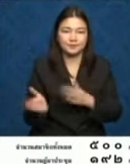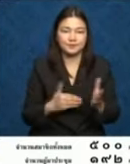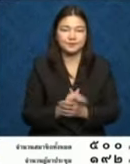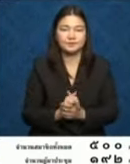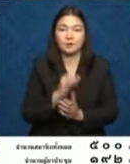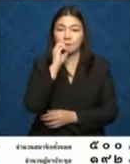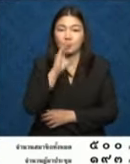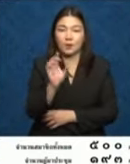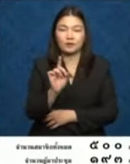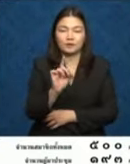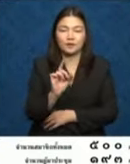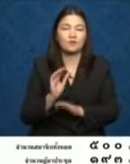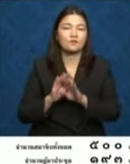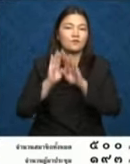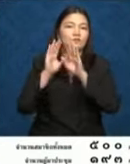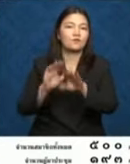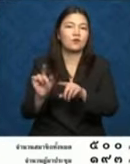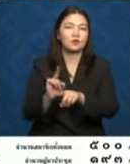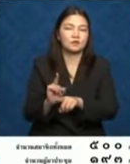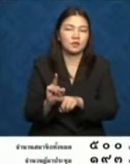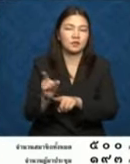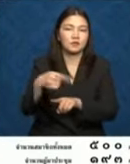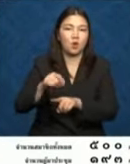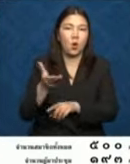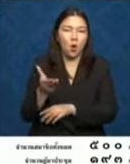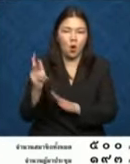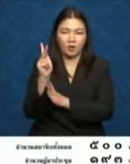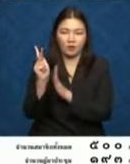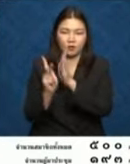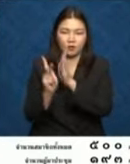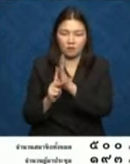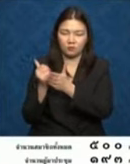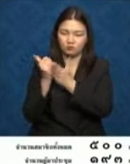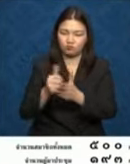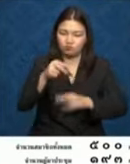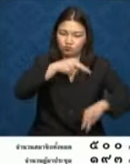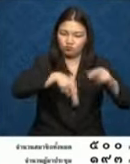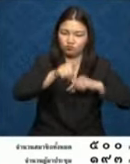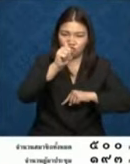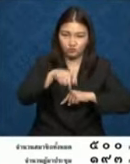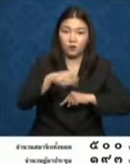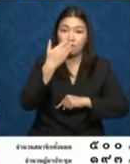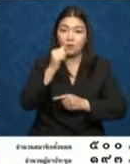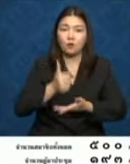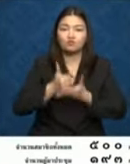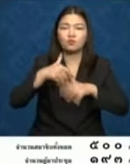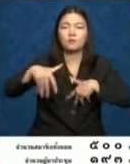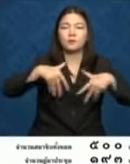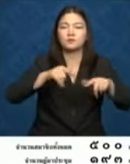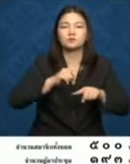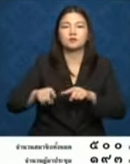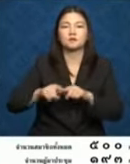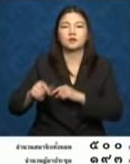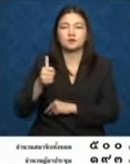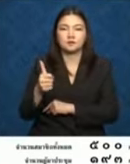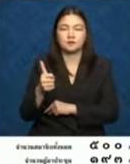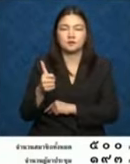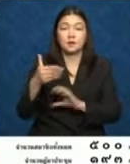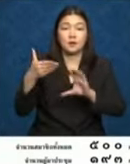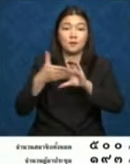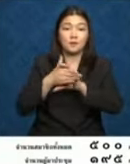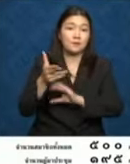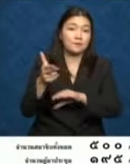อยากจะให้มีการใช้มาตรการทางกฎหมายแก่กรณีดังกล่าวให้เข้มข้นขึ้นนะครับเพื่อประโยชน์ของประชาชนสำหรับวิดีทั